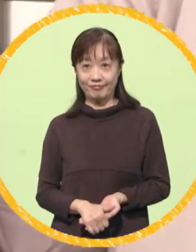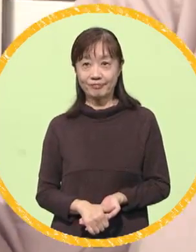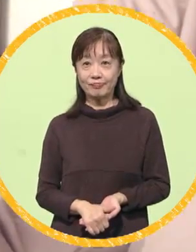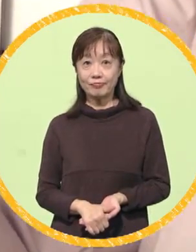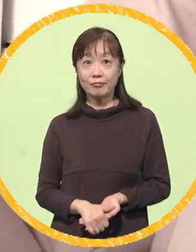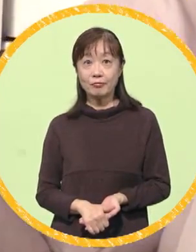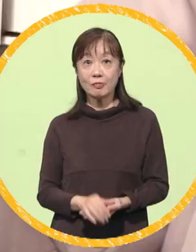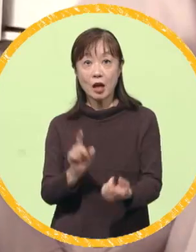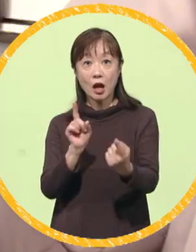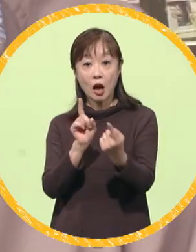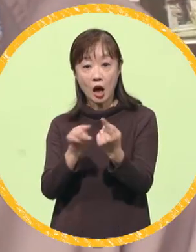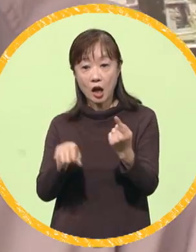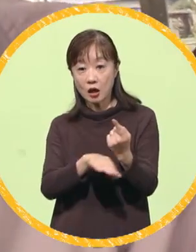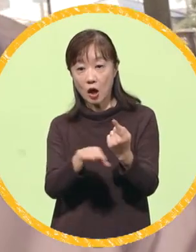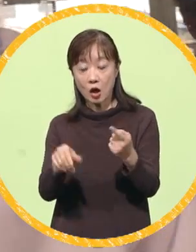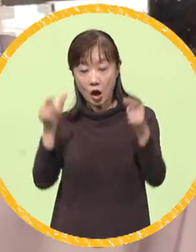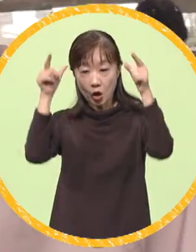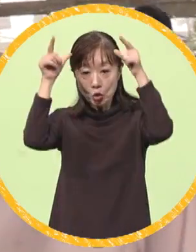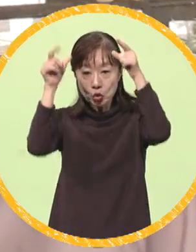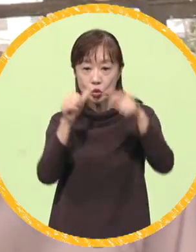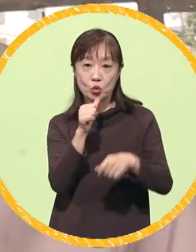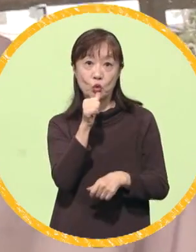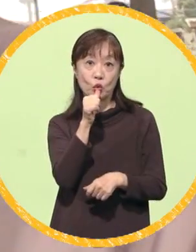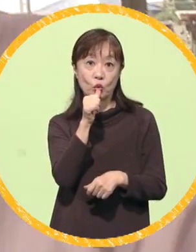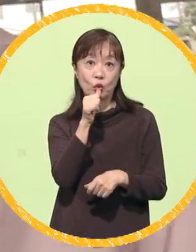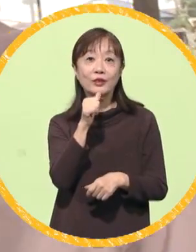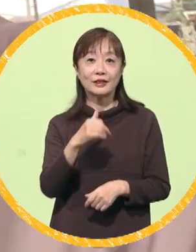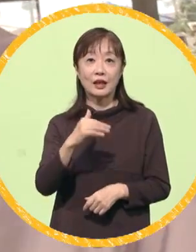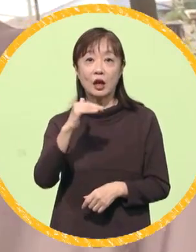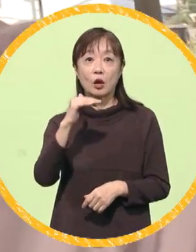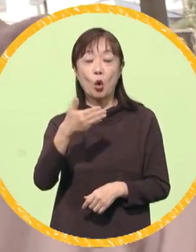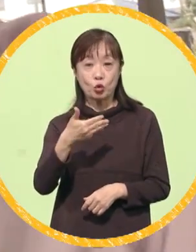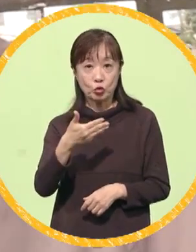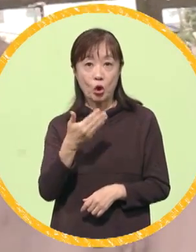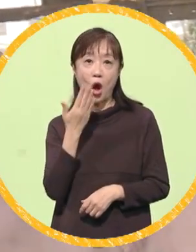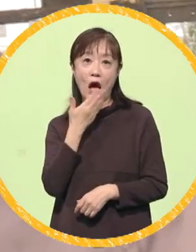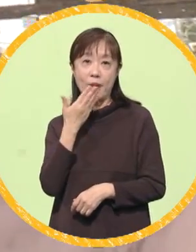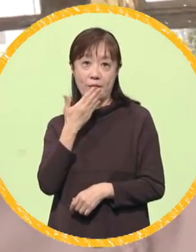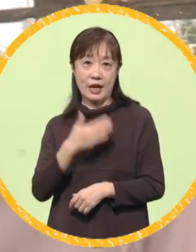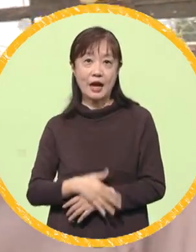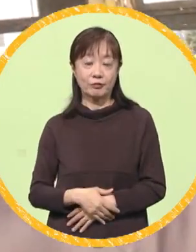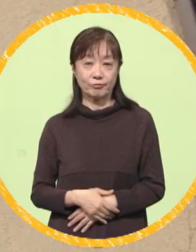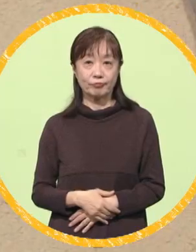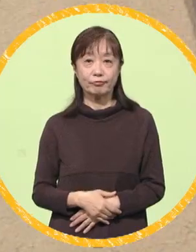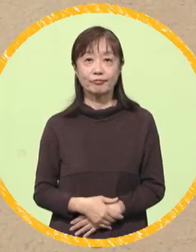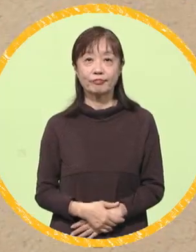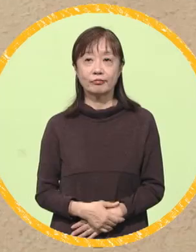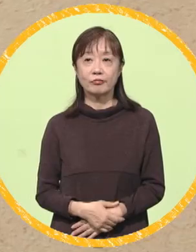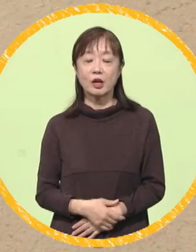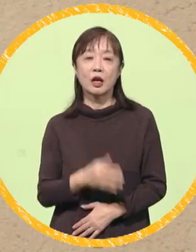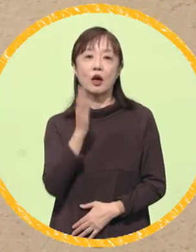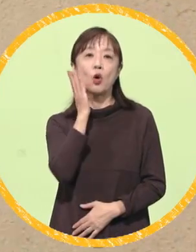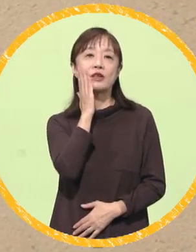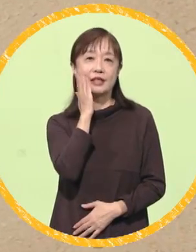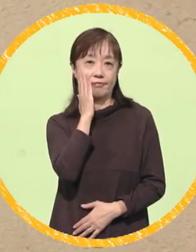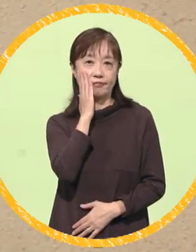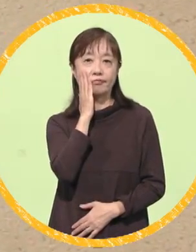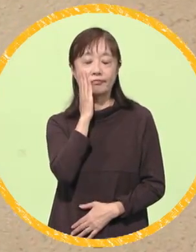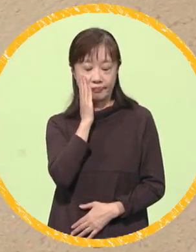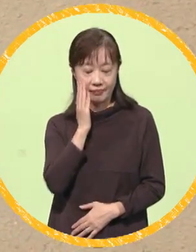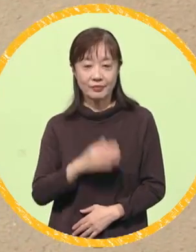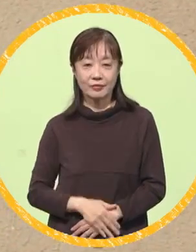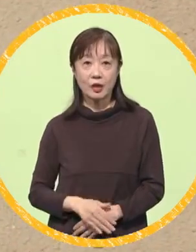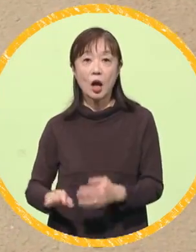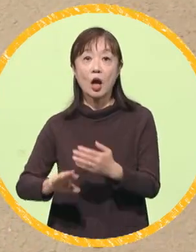アイハラ牛乳 って書いてある。 なんていうの、濃くなる。めっちゃ甘みと濃くな る。美味しいですね、やっぱり